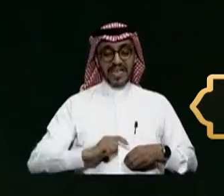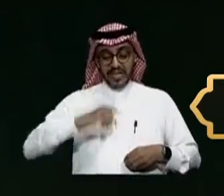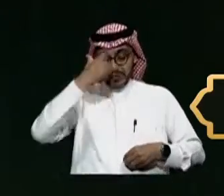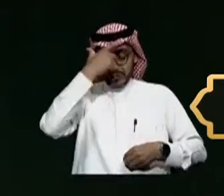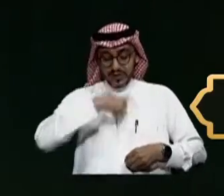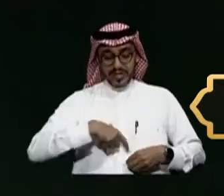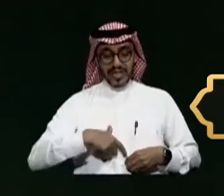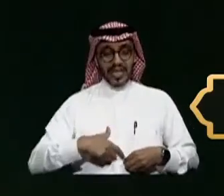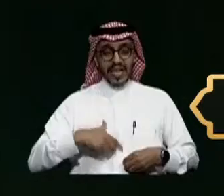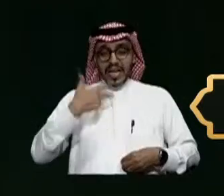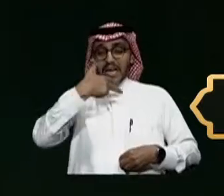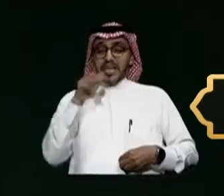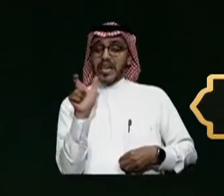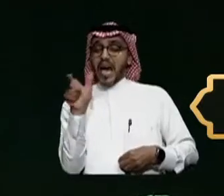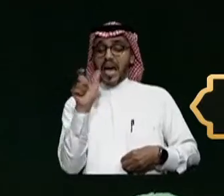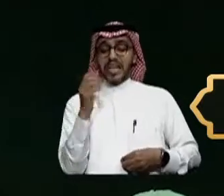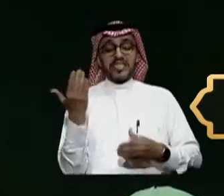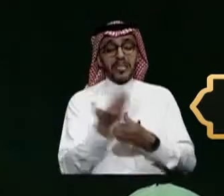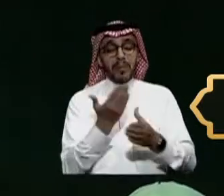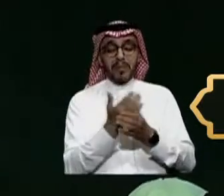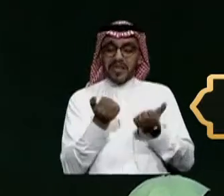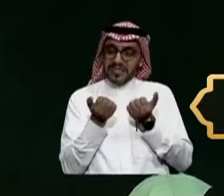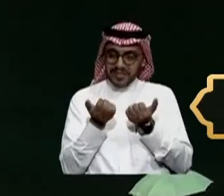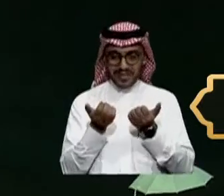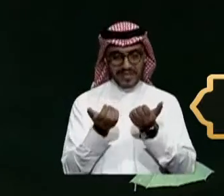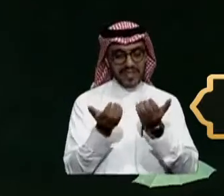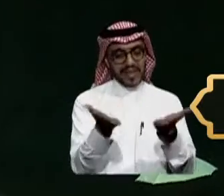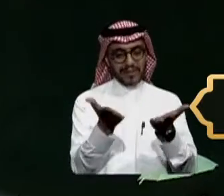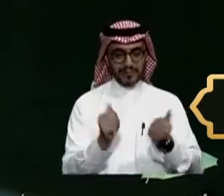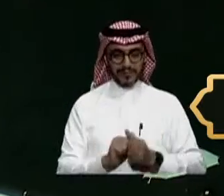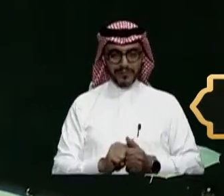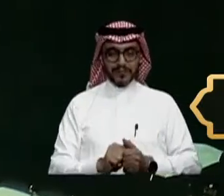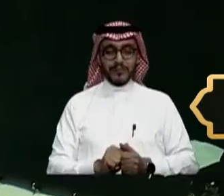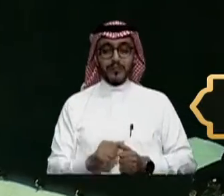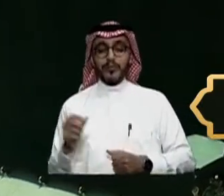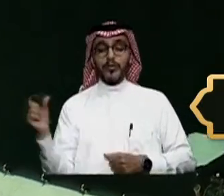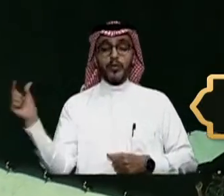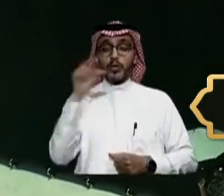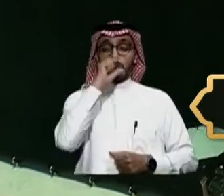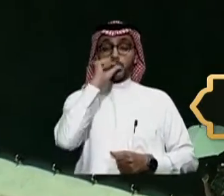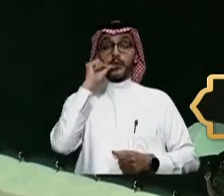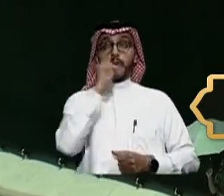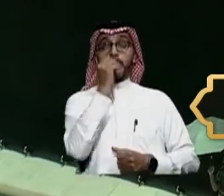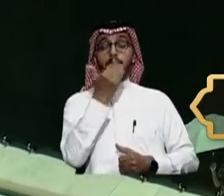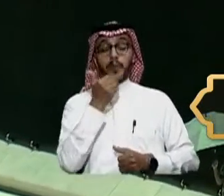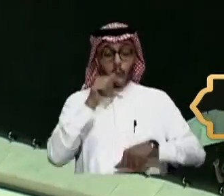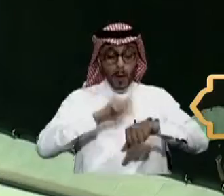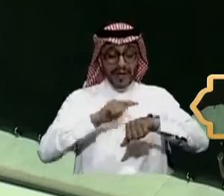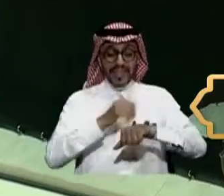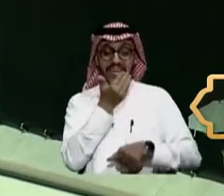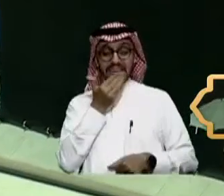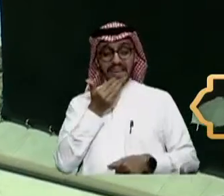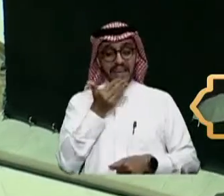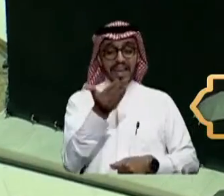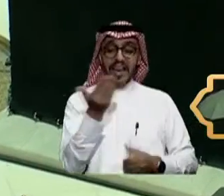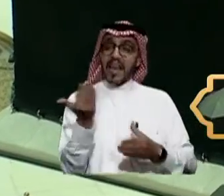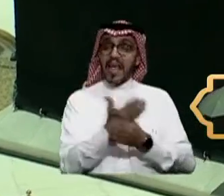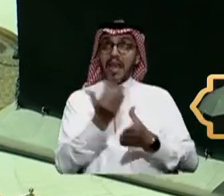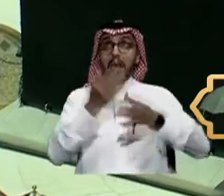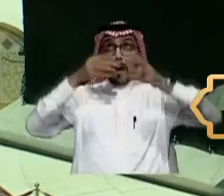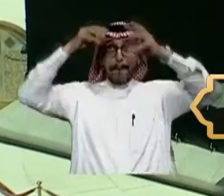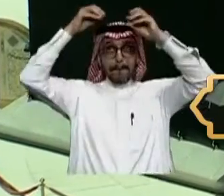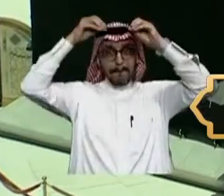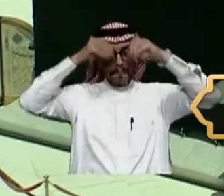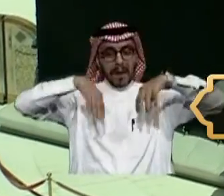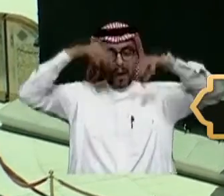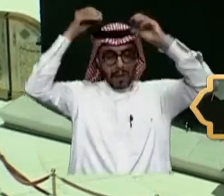وغنى النفس سبب الجود وايضا فرمضان موسم الخيرات لان نعم الله